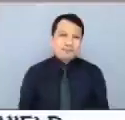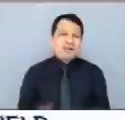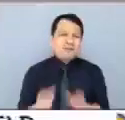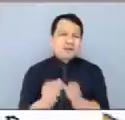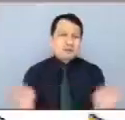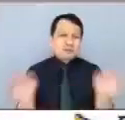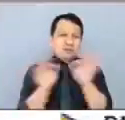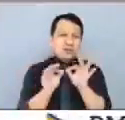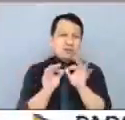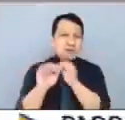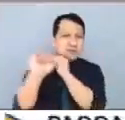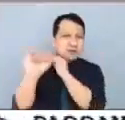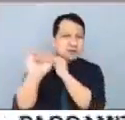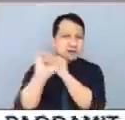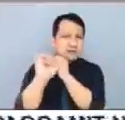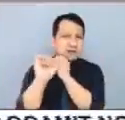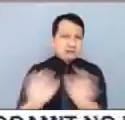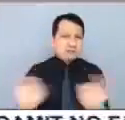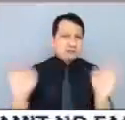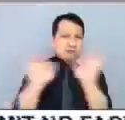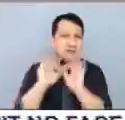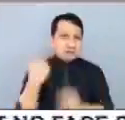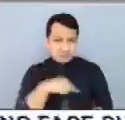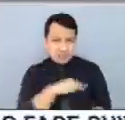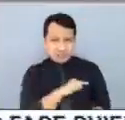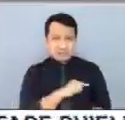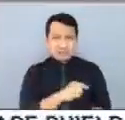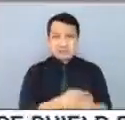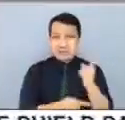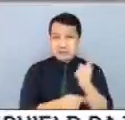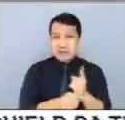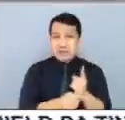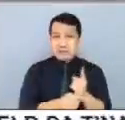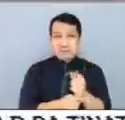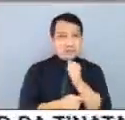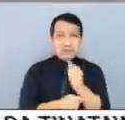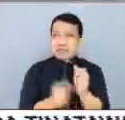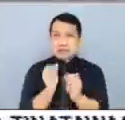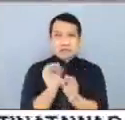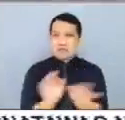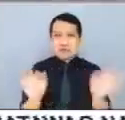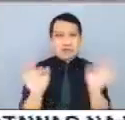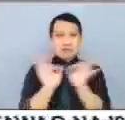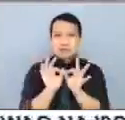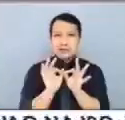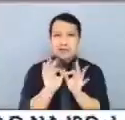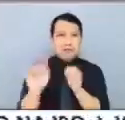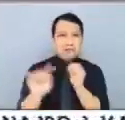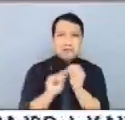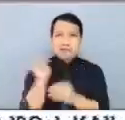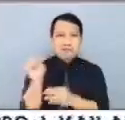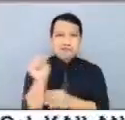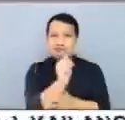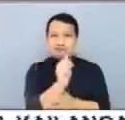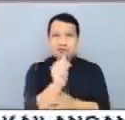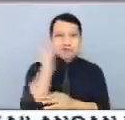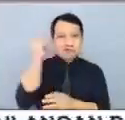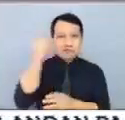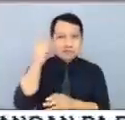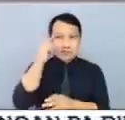naaaliw ba sila sa'yo, naniniwala ba sila sa'yo, yun ang mahalaga sa atin.